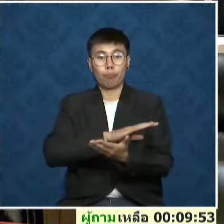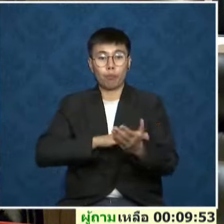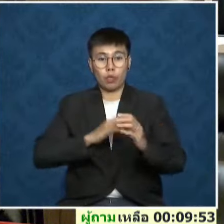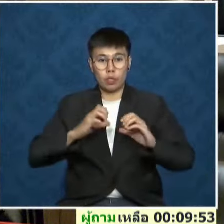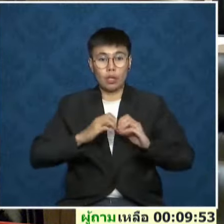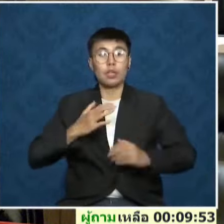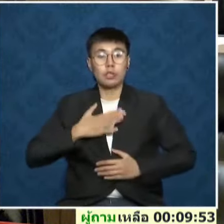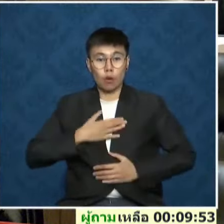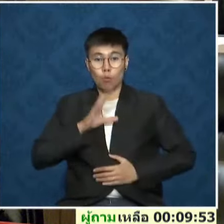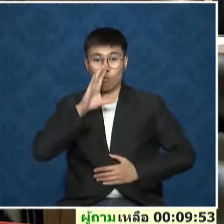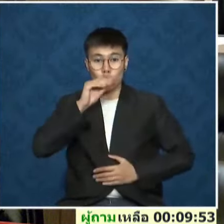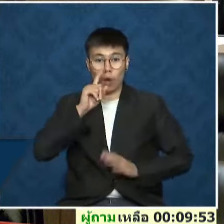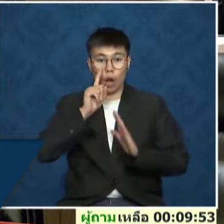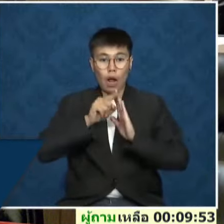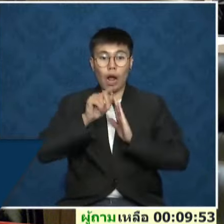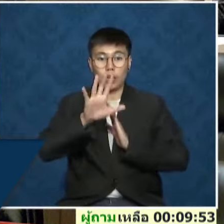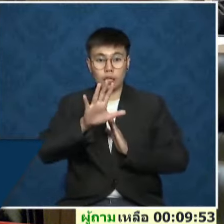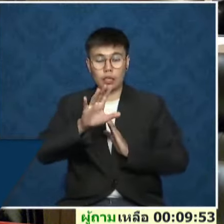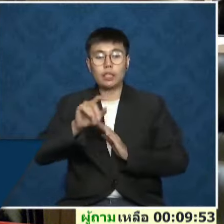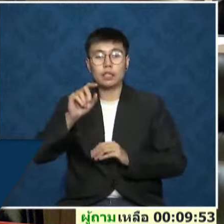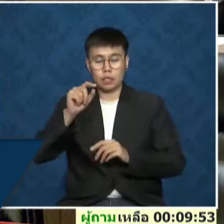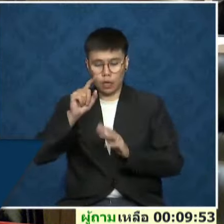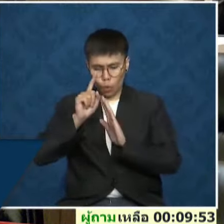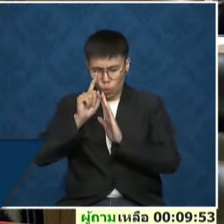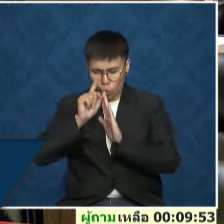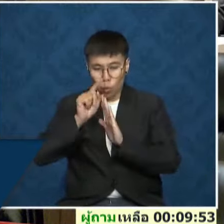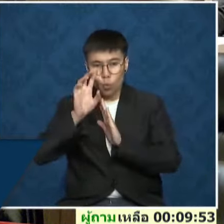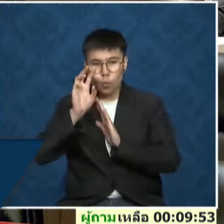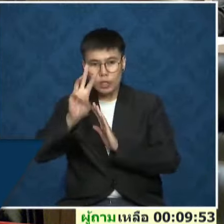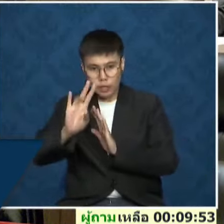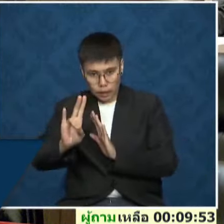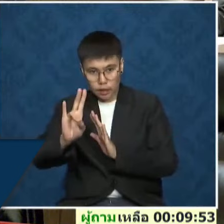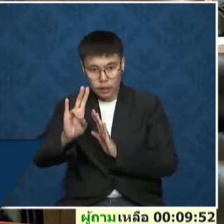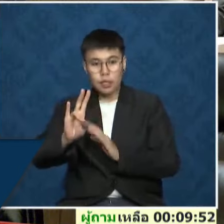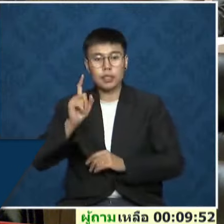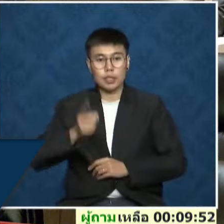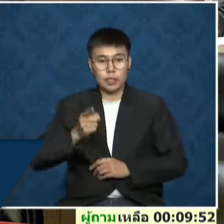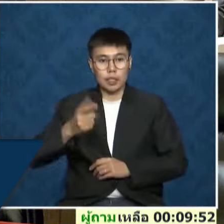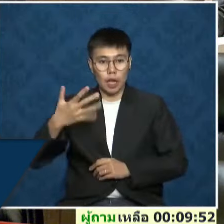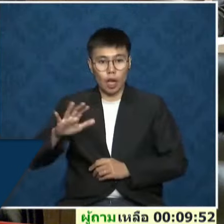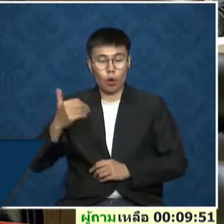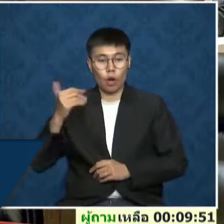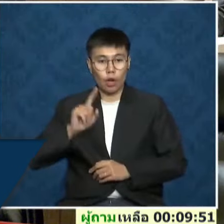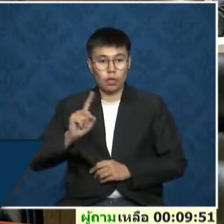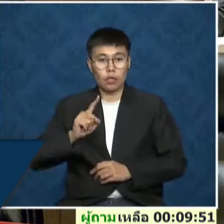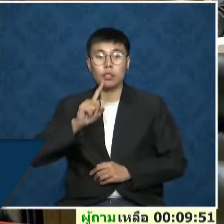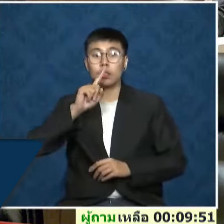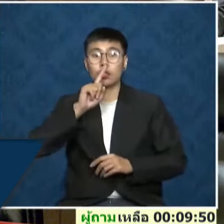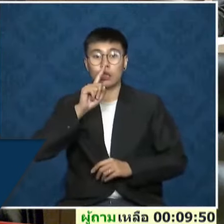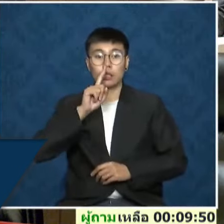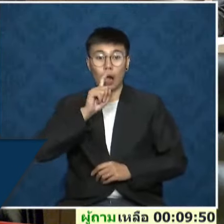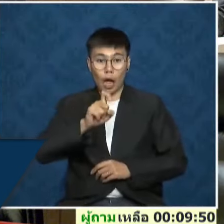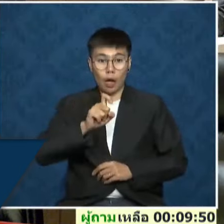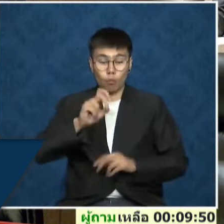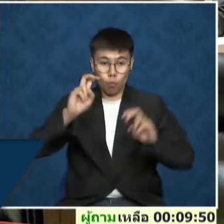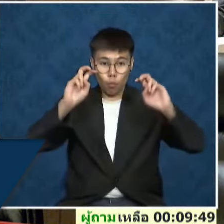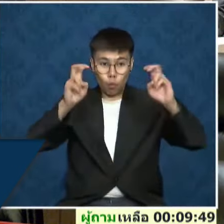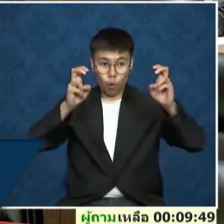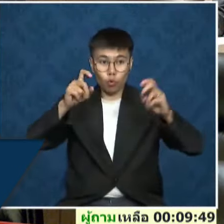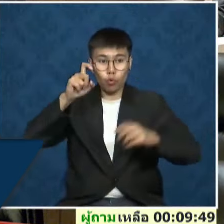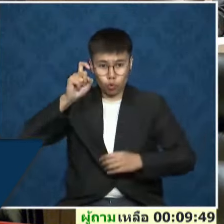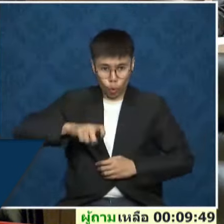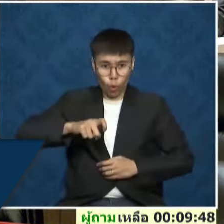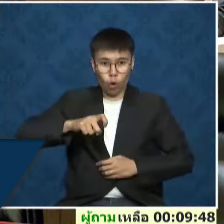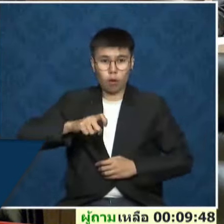ไป5นาที7วินาทีค่ะนะคะท่านแล้วจริงๆแล้วในการที่จะตั้งกระทู้ถามมันต้องนะคะ